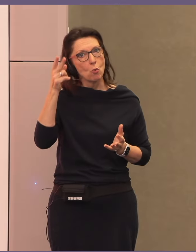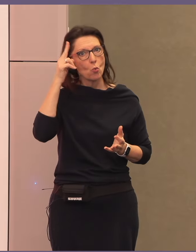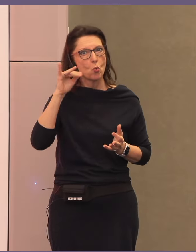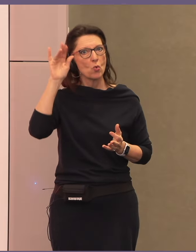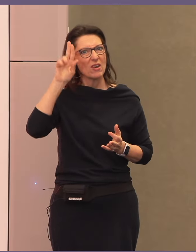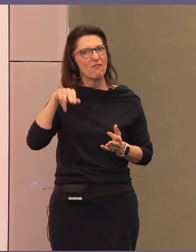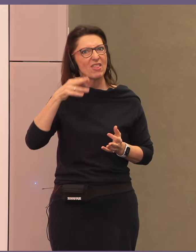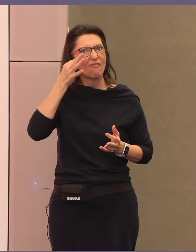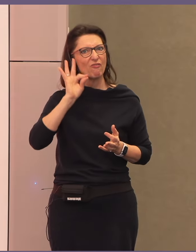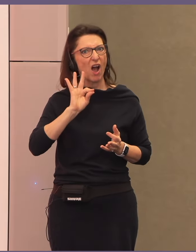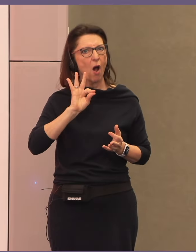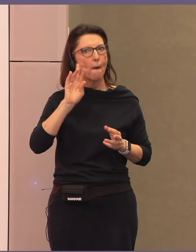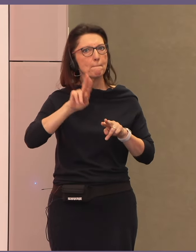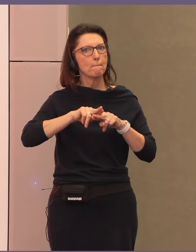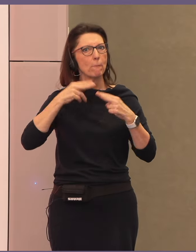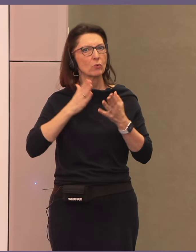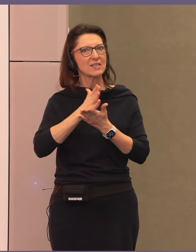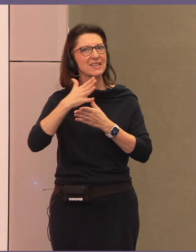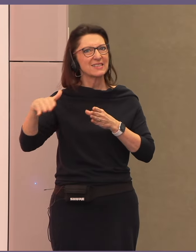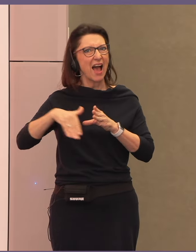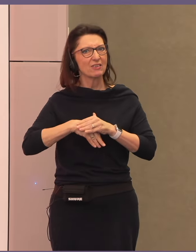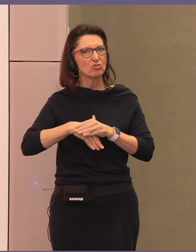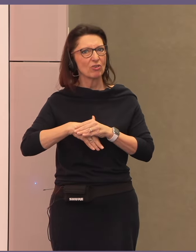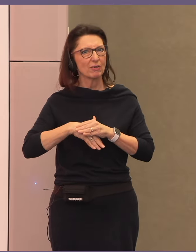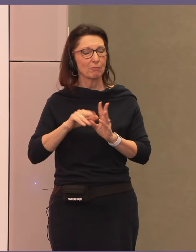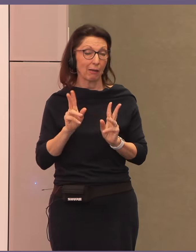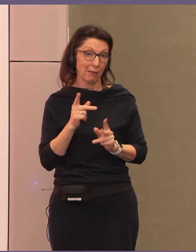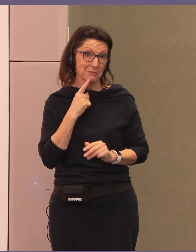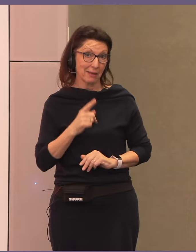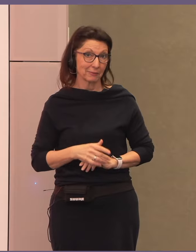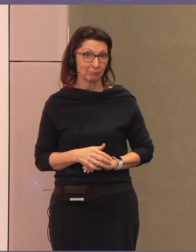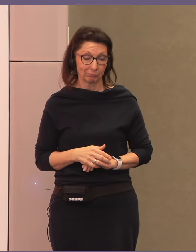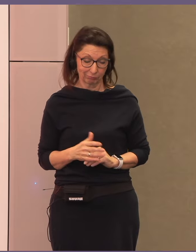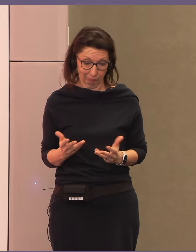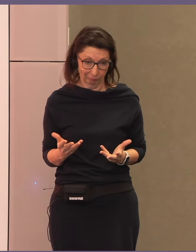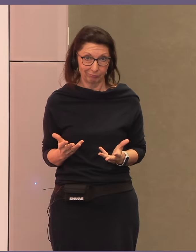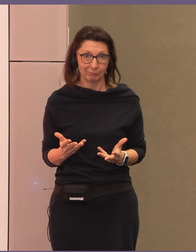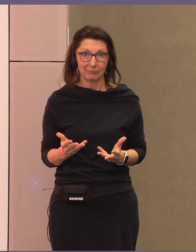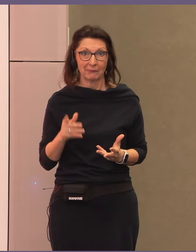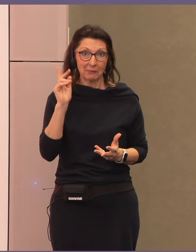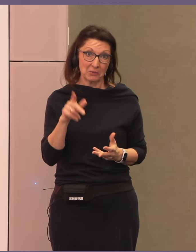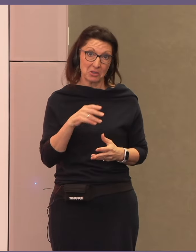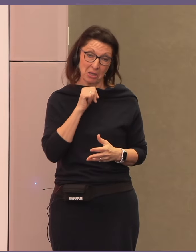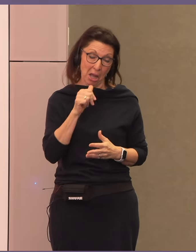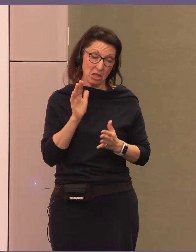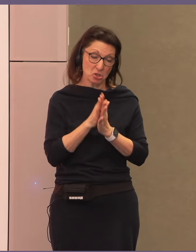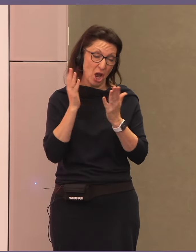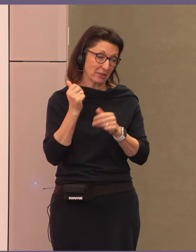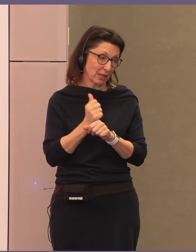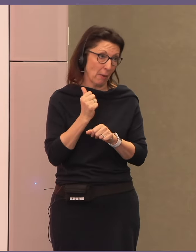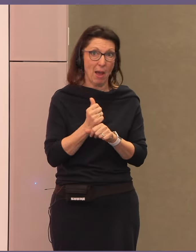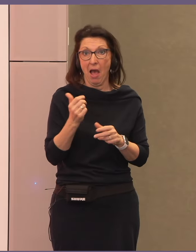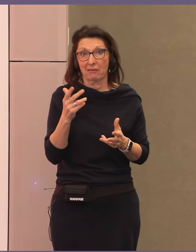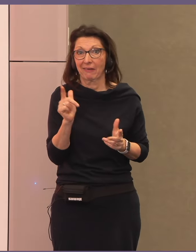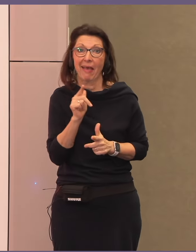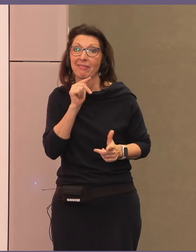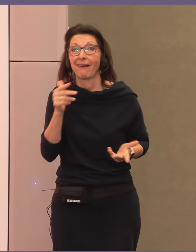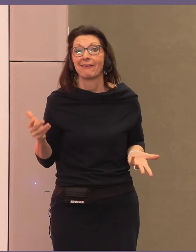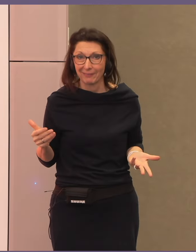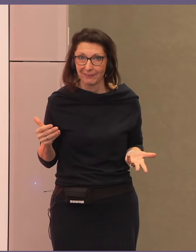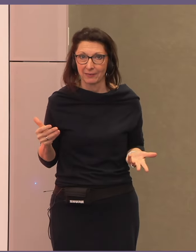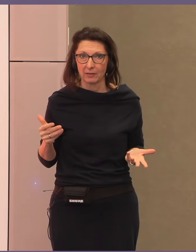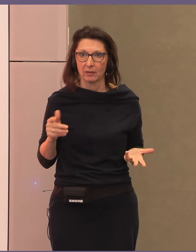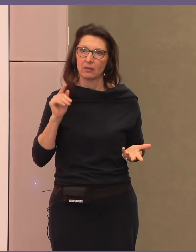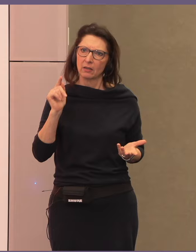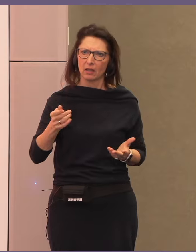im Bundesdienst angestellt war. Zynisch kann man also sagen, hier konnte noch nicht einmal Schaden angerichtet werden. Es konnte kein Schaden angerichtet werden, denn das